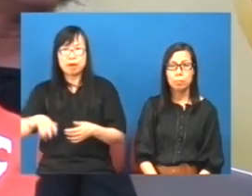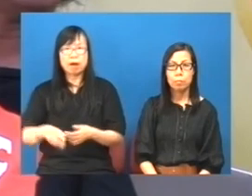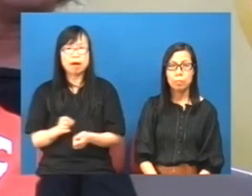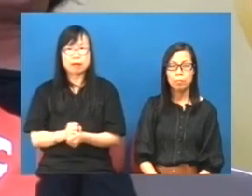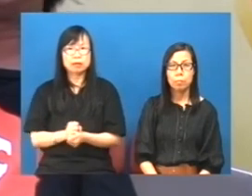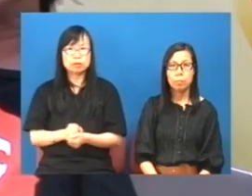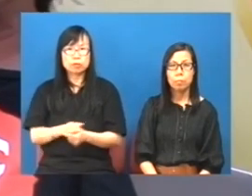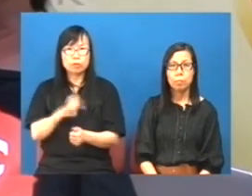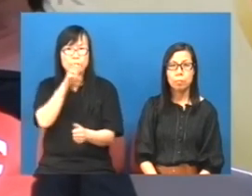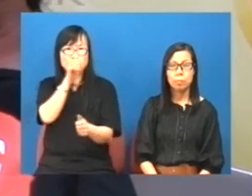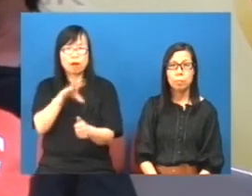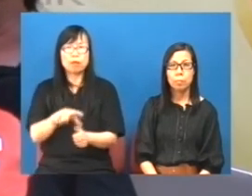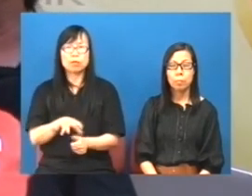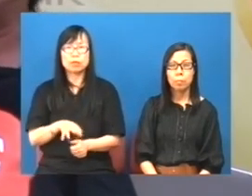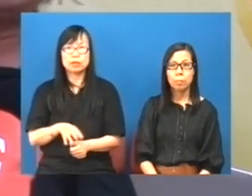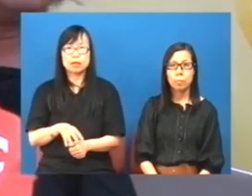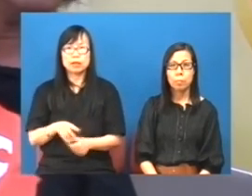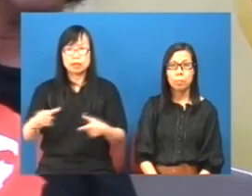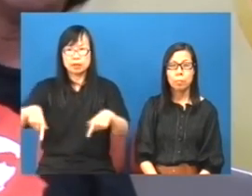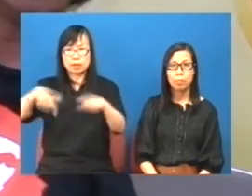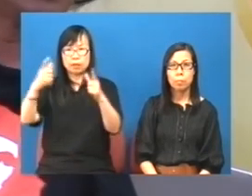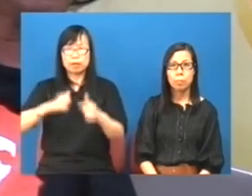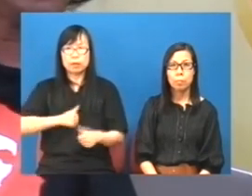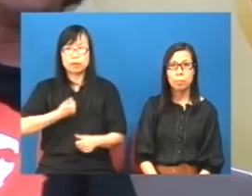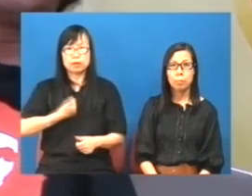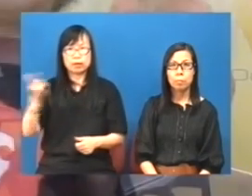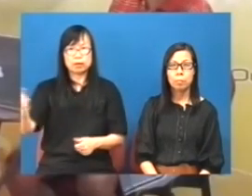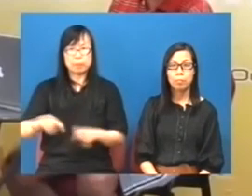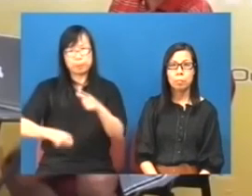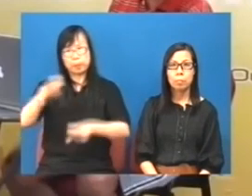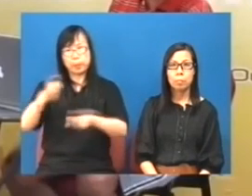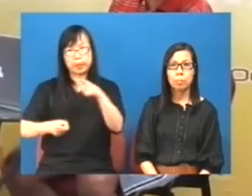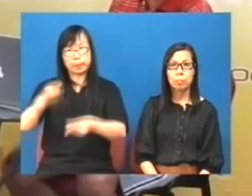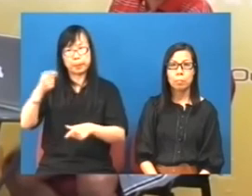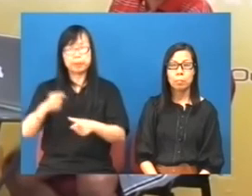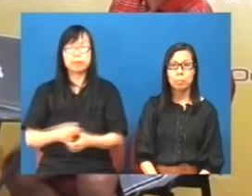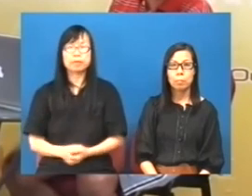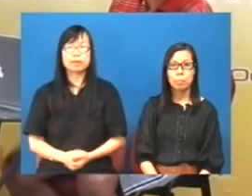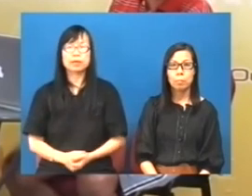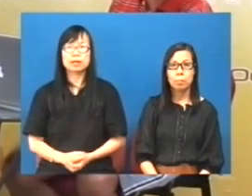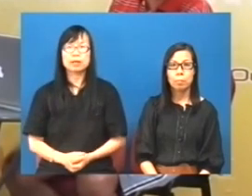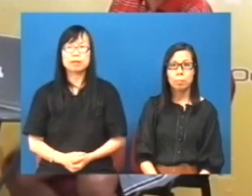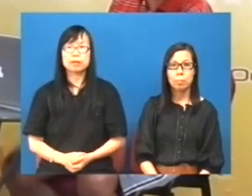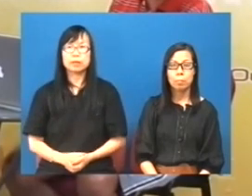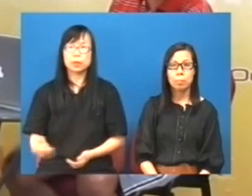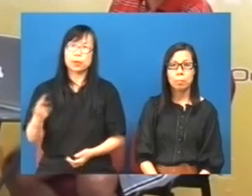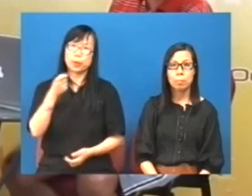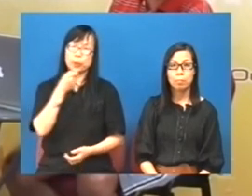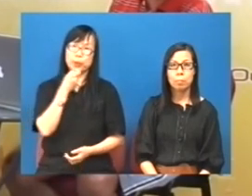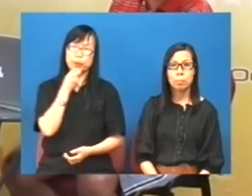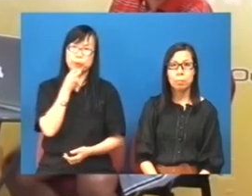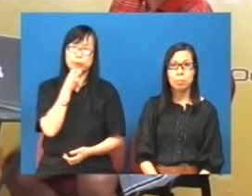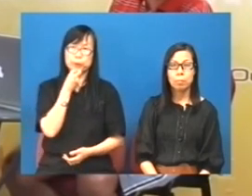姐陳老師我覺得非常不公道你看到的如果他喜歡的事情